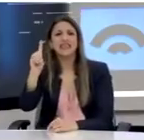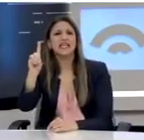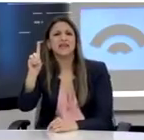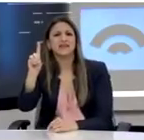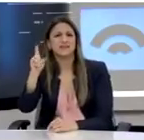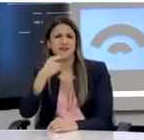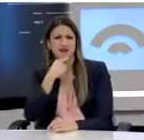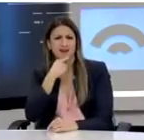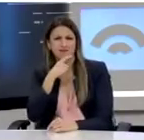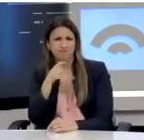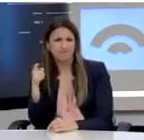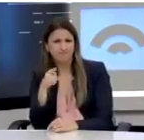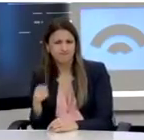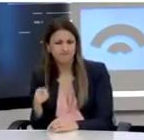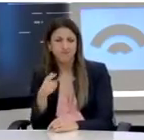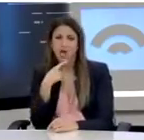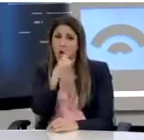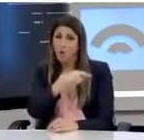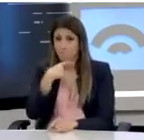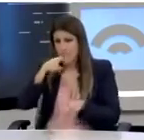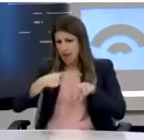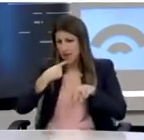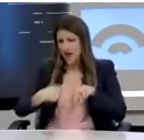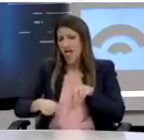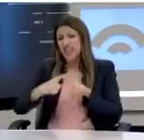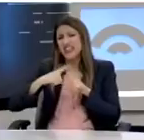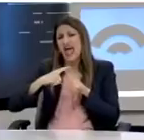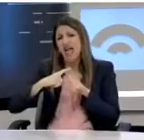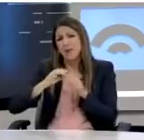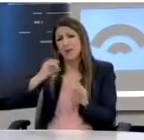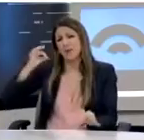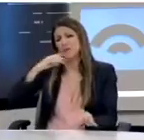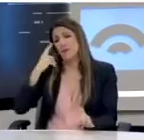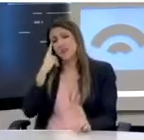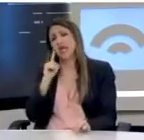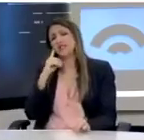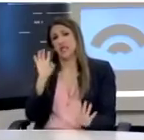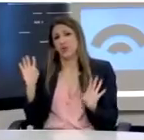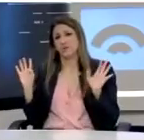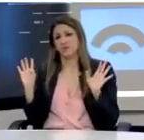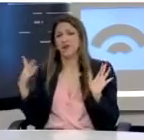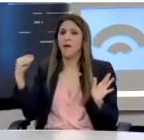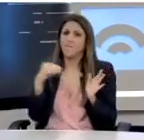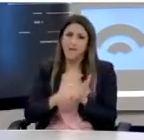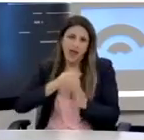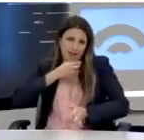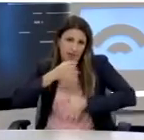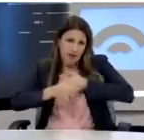Και για όσους θεωρούν ότι αυτά είναι πολύ τεχνικά, θέλω να σας επαναλάβω. Πού είναι ο φίλος μου, κύριος